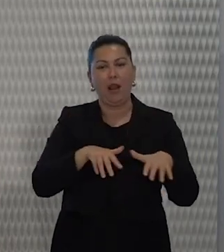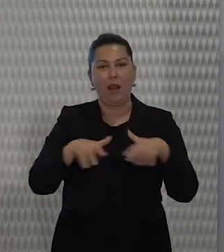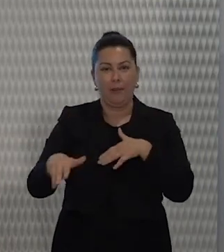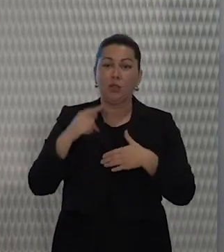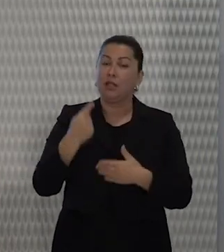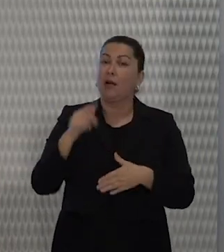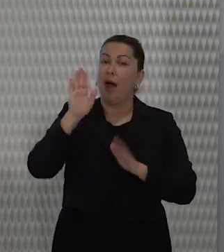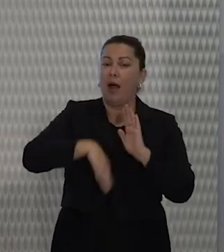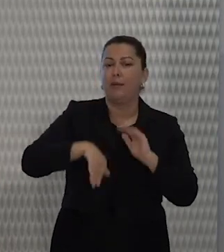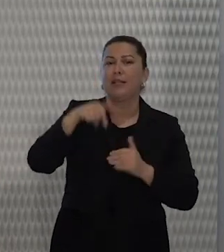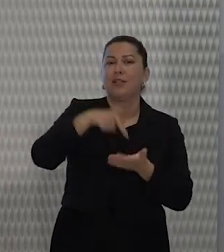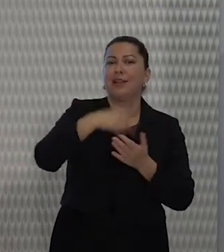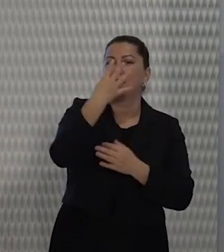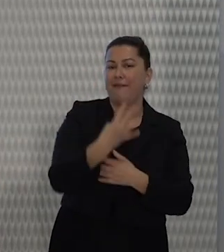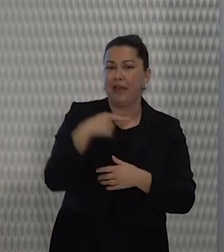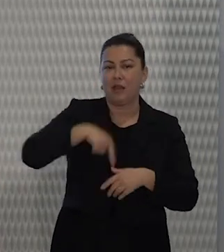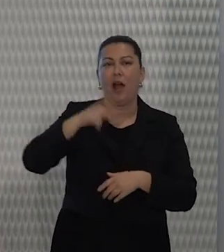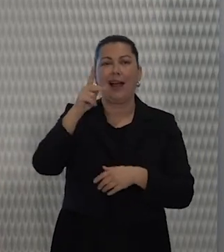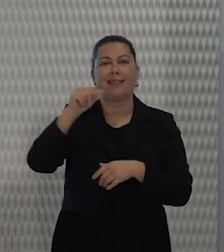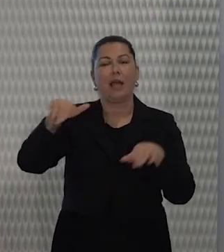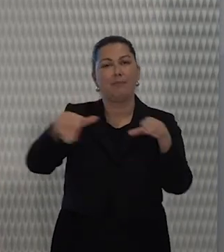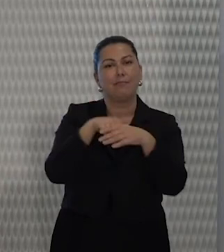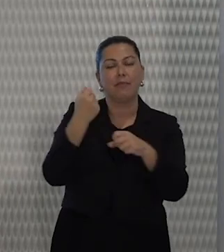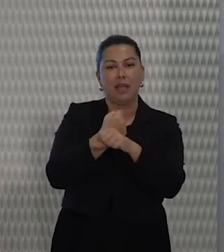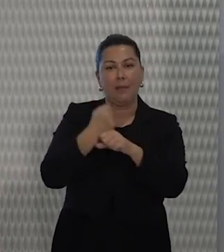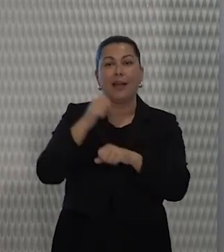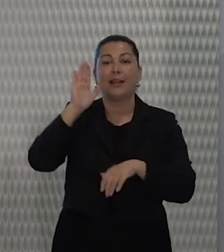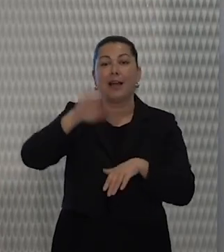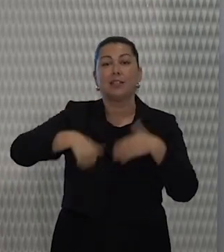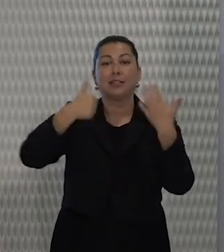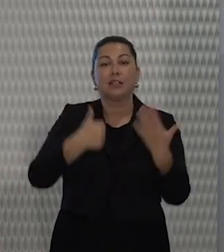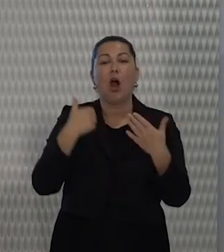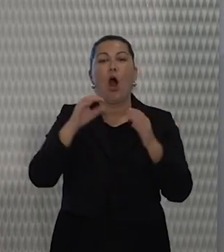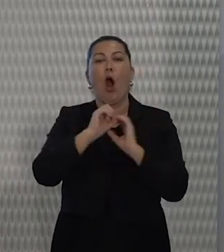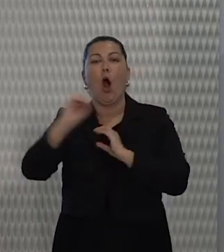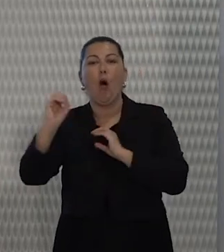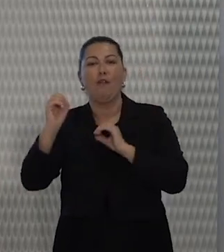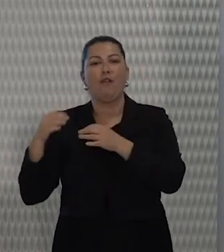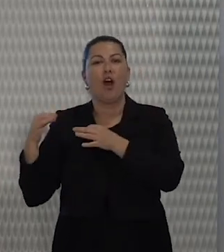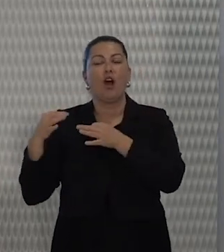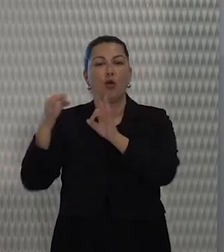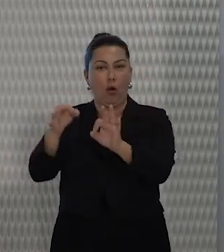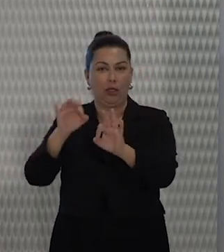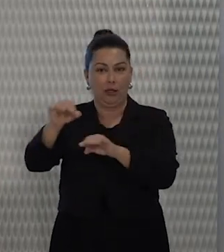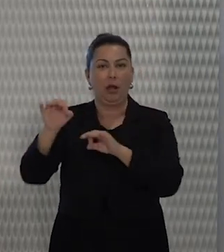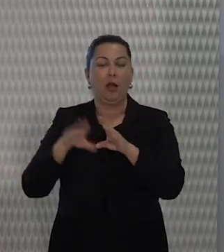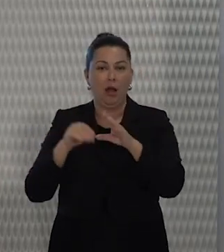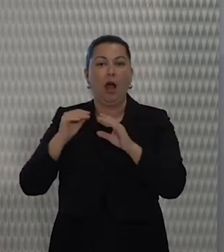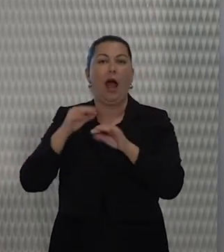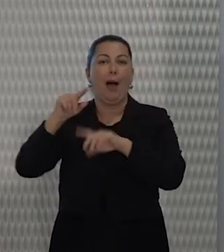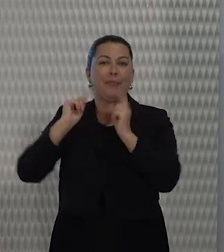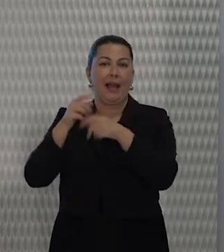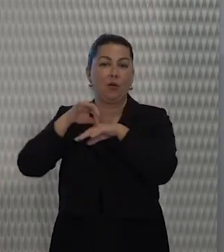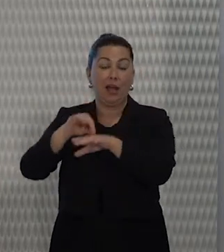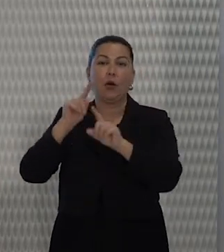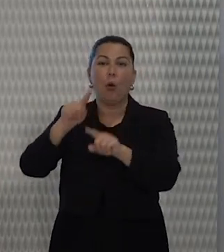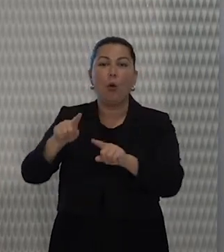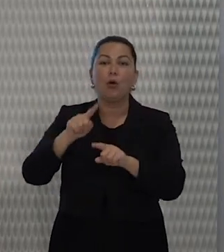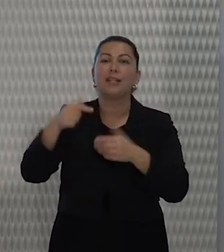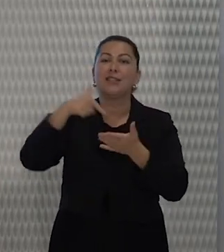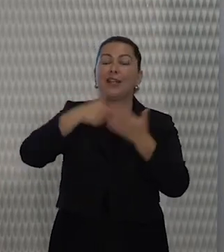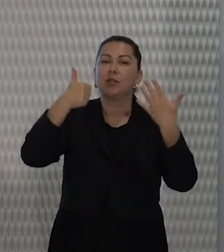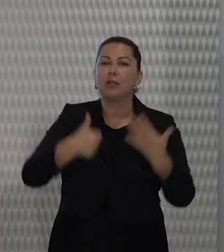Mitarbeiter der KTM, seit 2006 leitet er die Offroad-Sportabteilung und seit 2012 ist er Motorsportdirektor